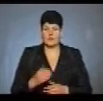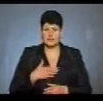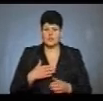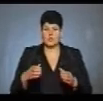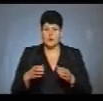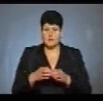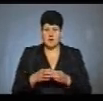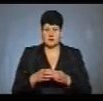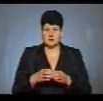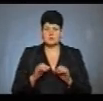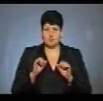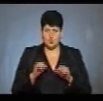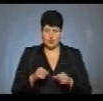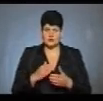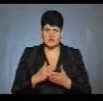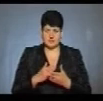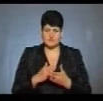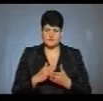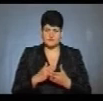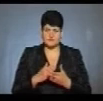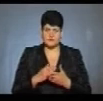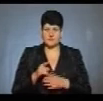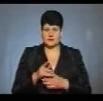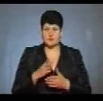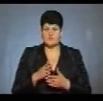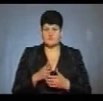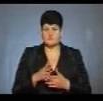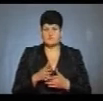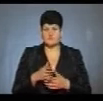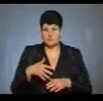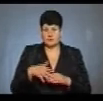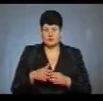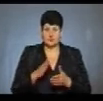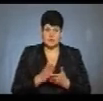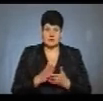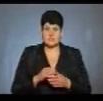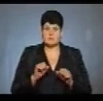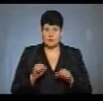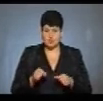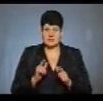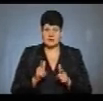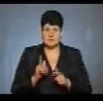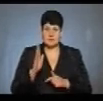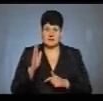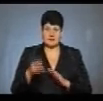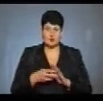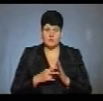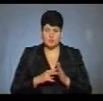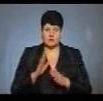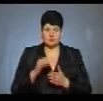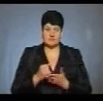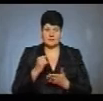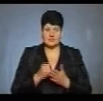громада спроможна є, вона визнана спроможною. Так, згідно перспективного плану, який був